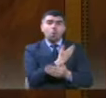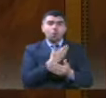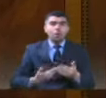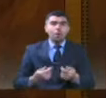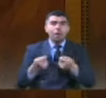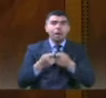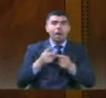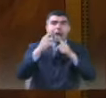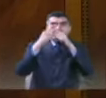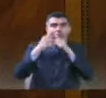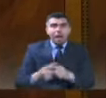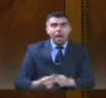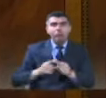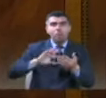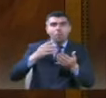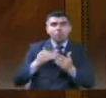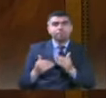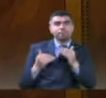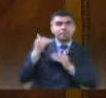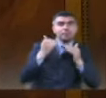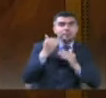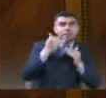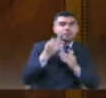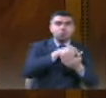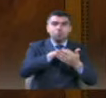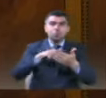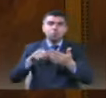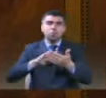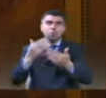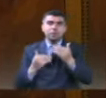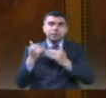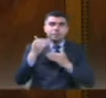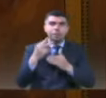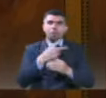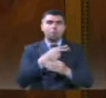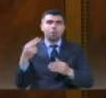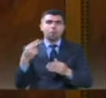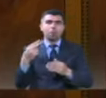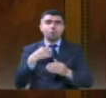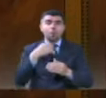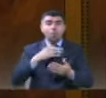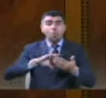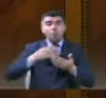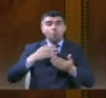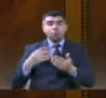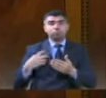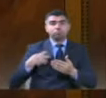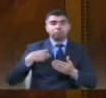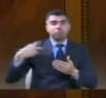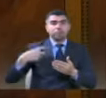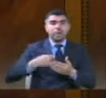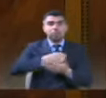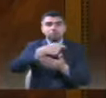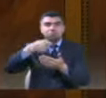على حساب الطبقة الضعيفة والطبقة المتوسطة، وتترك الكبار أن يستفيدوا بالامتيازات